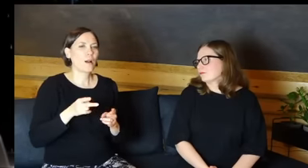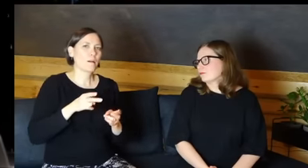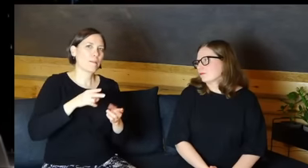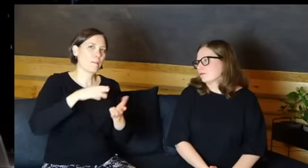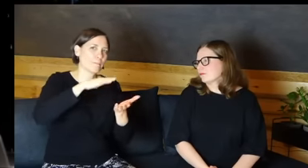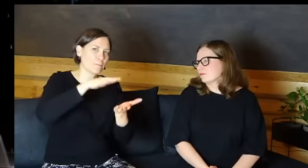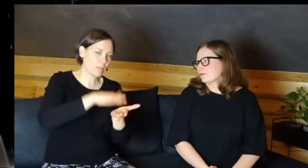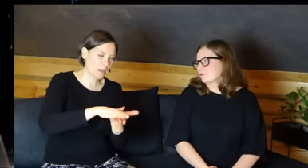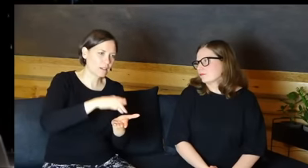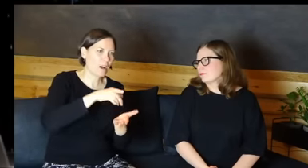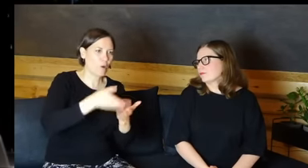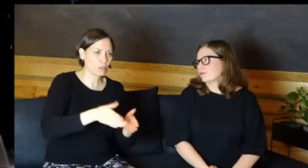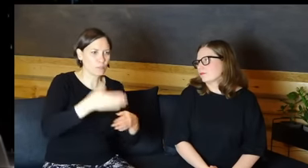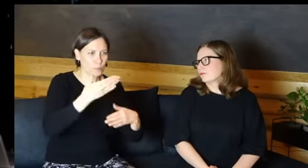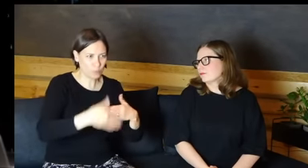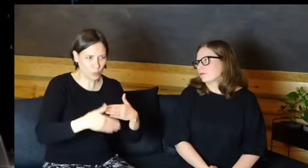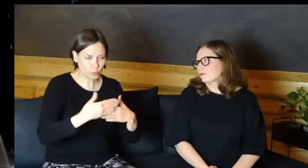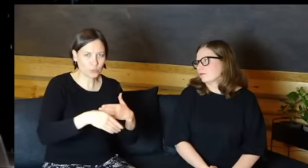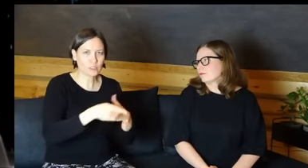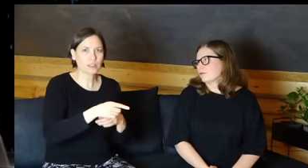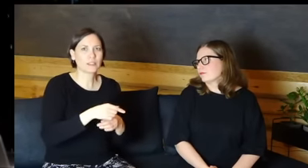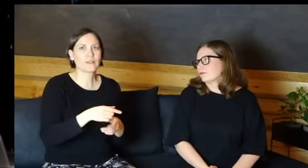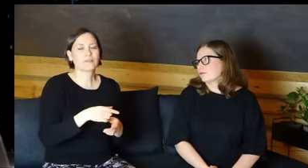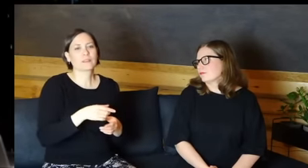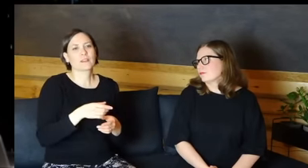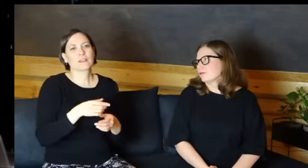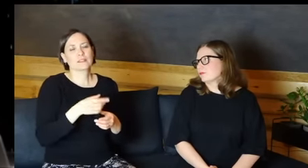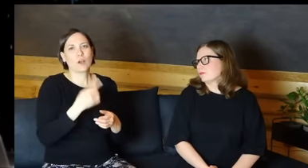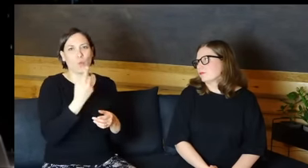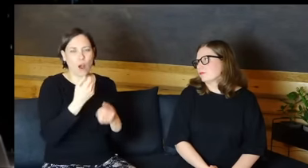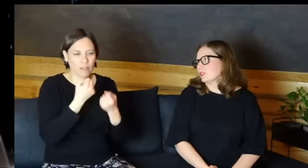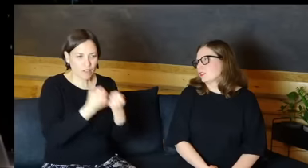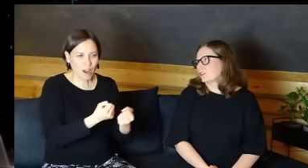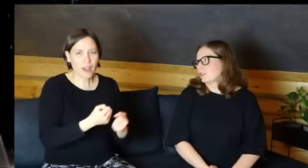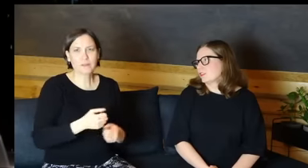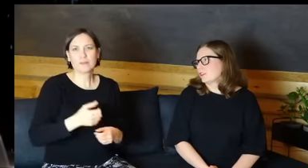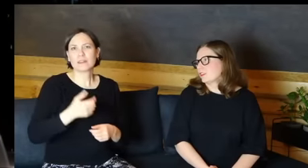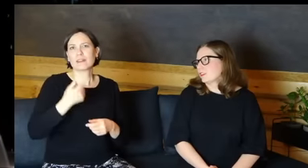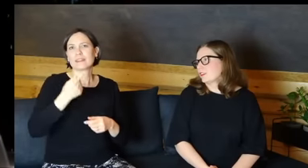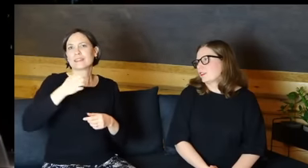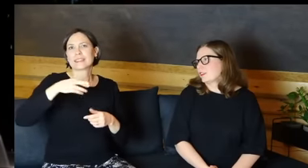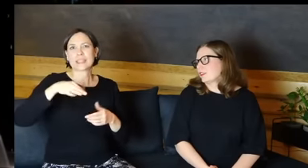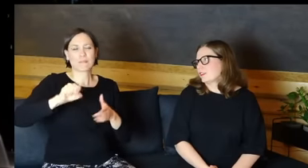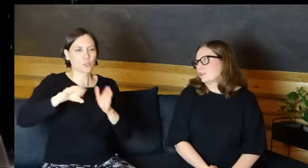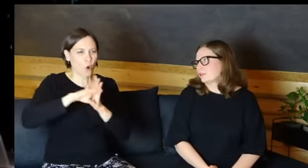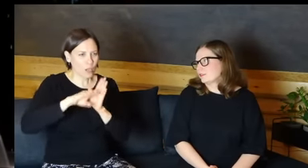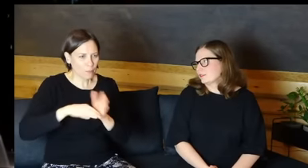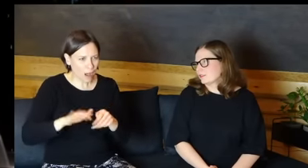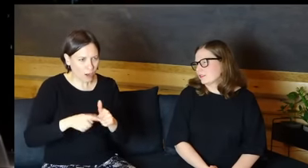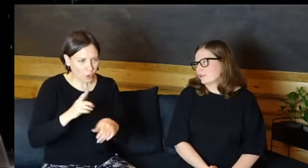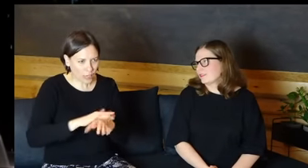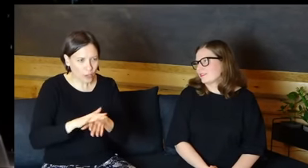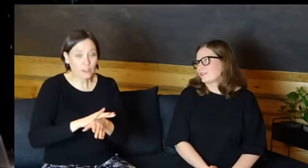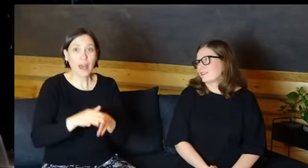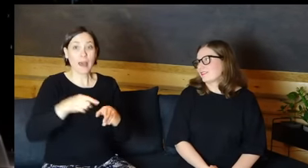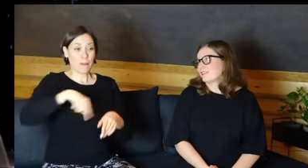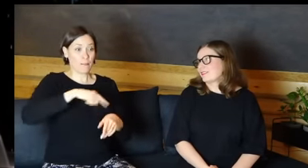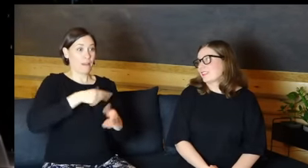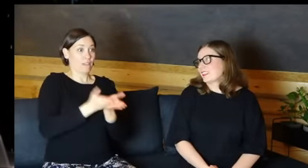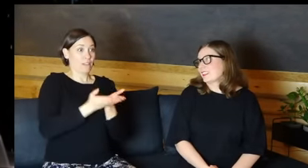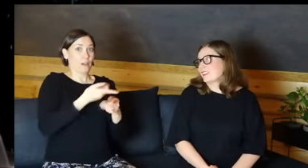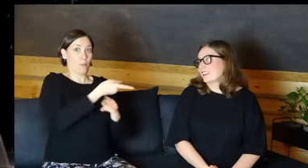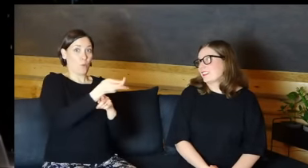CRM:ksi. On otettu OneDrive ja Teams ja tämmöistä teknologisia. Sanotaanko näin, että mekin on otettu digiloikkaa niin kuin moni